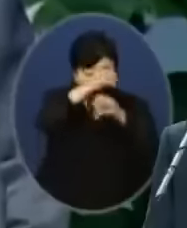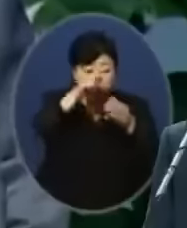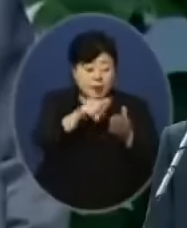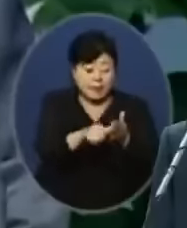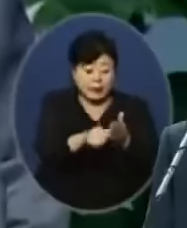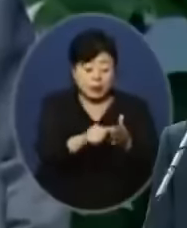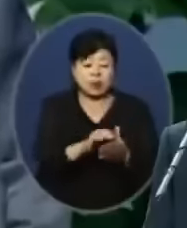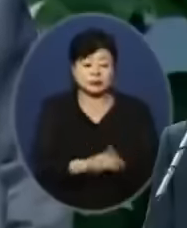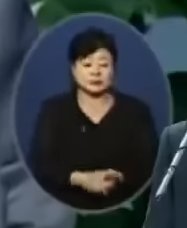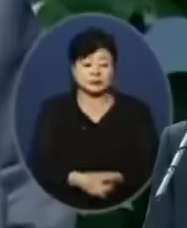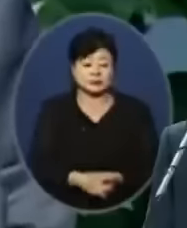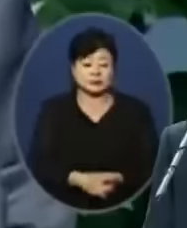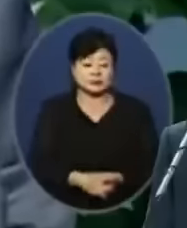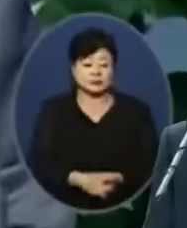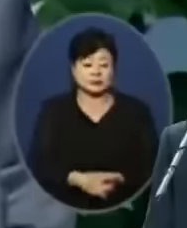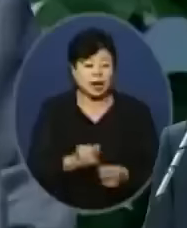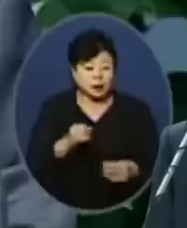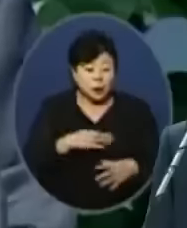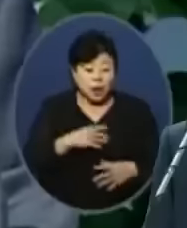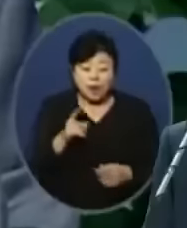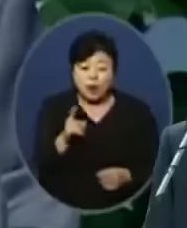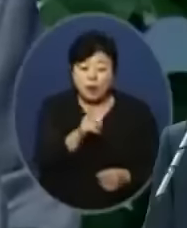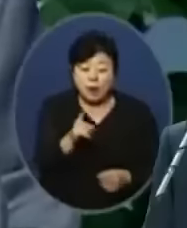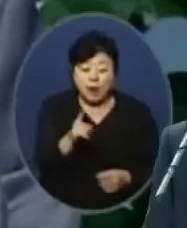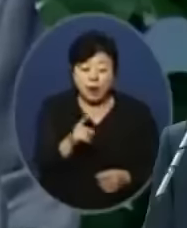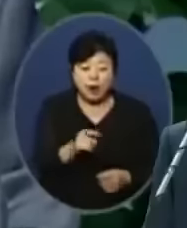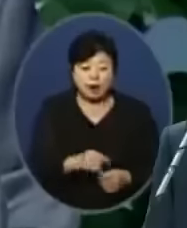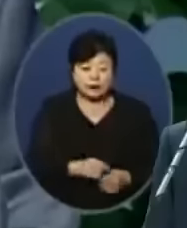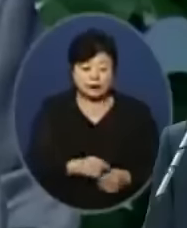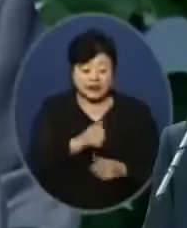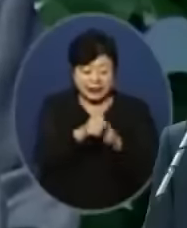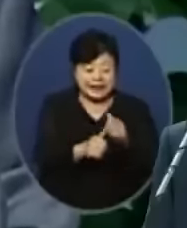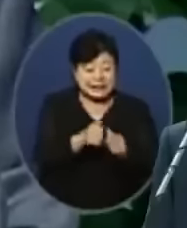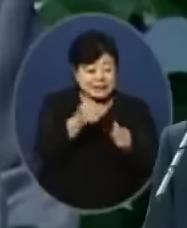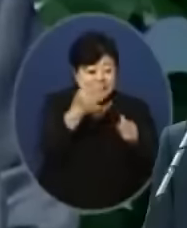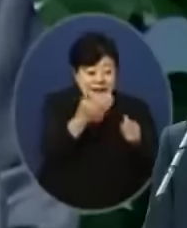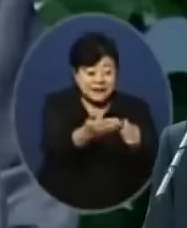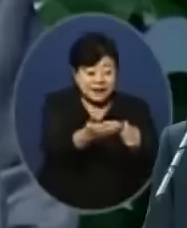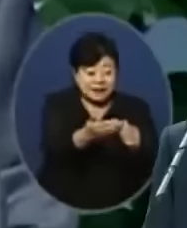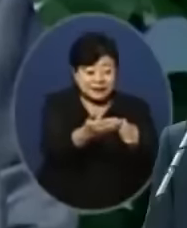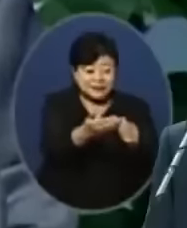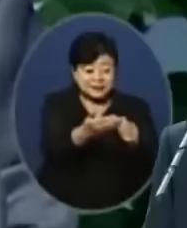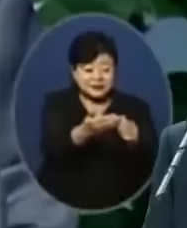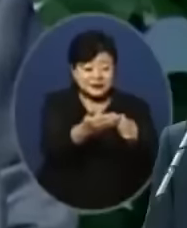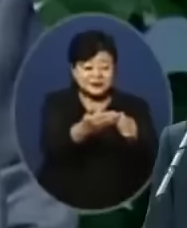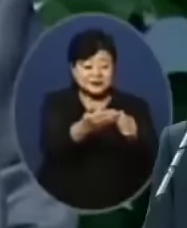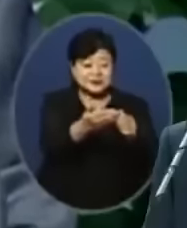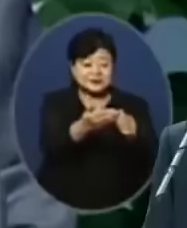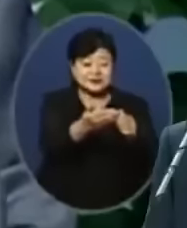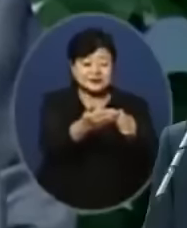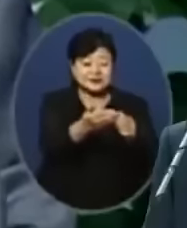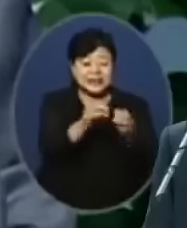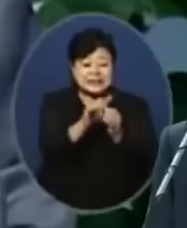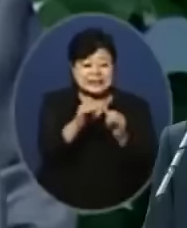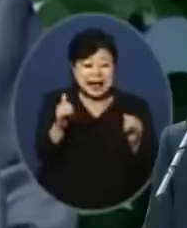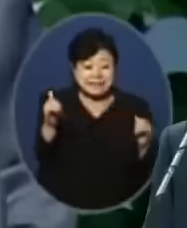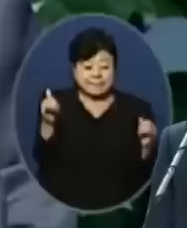그런데 참 놀라운 것은 성경에 하나님이